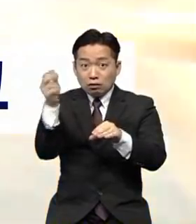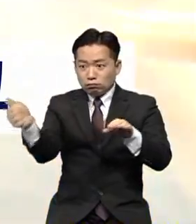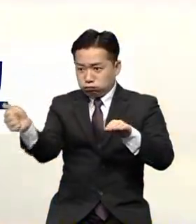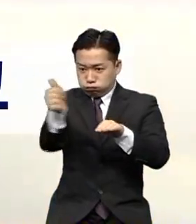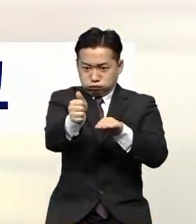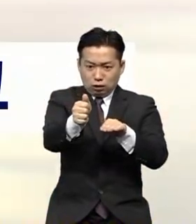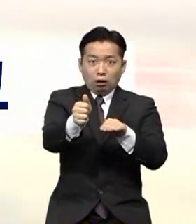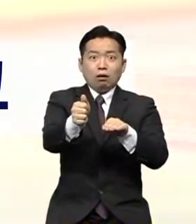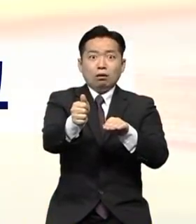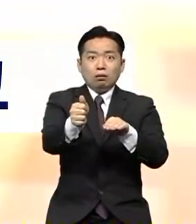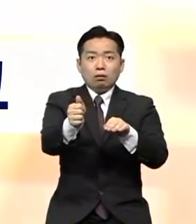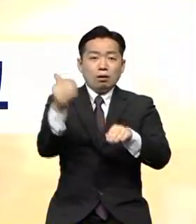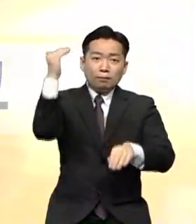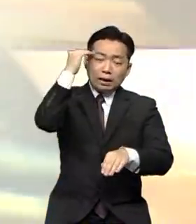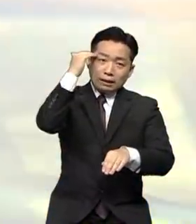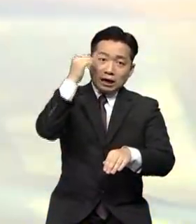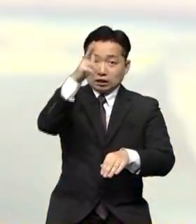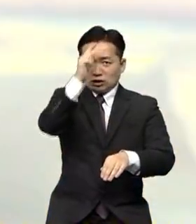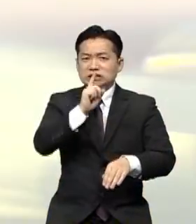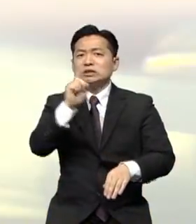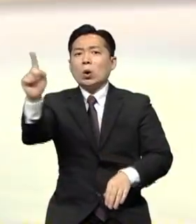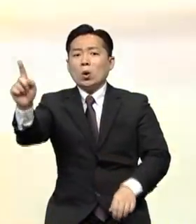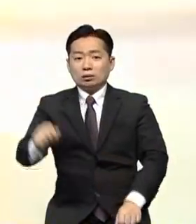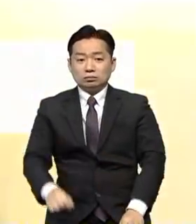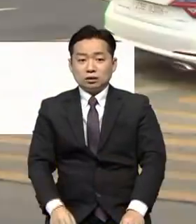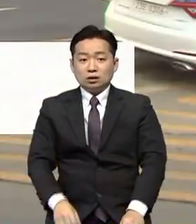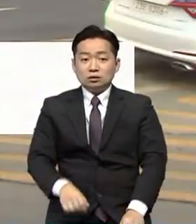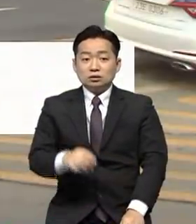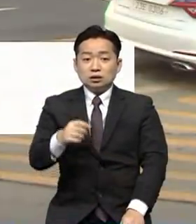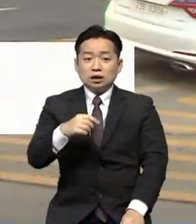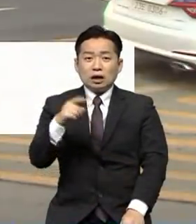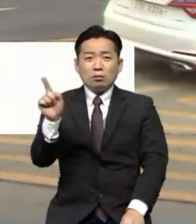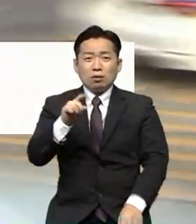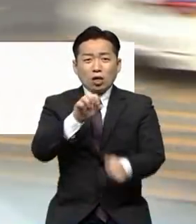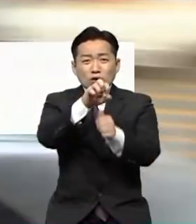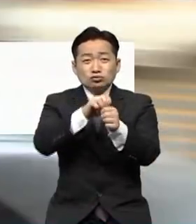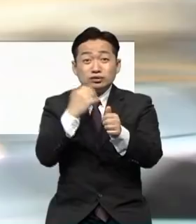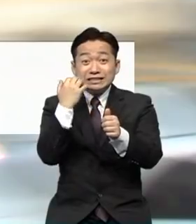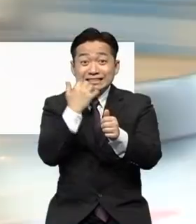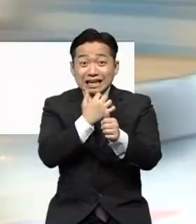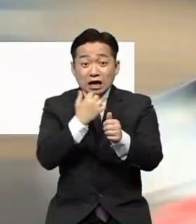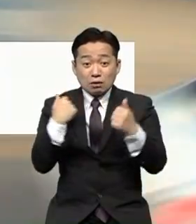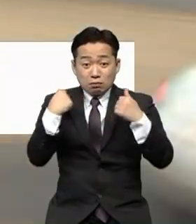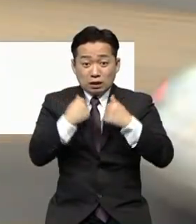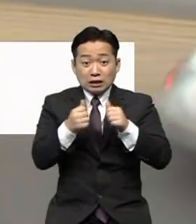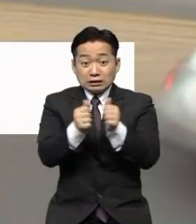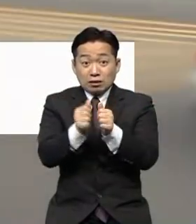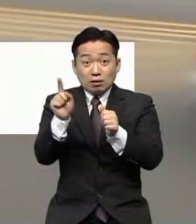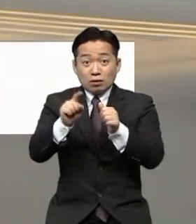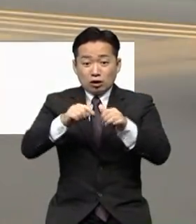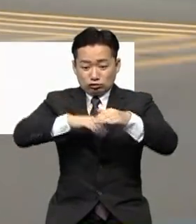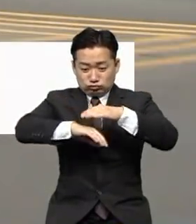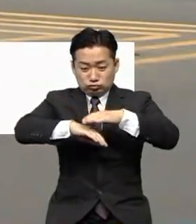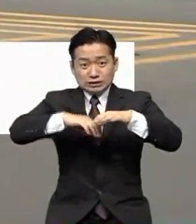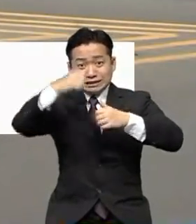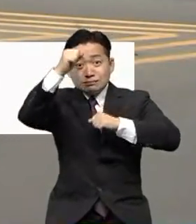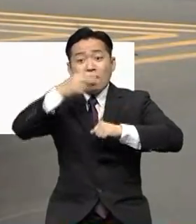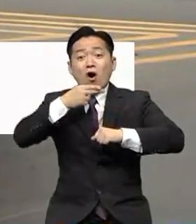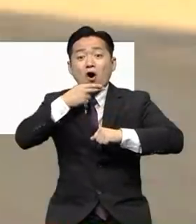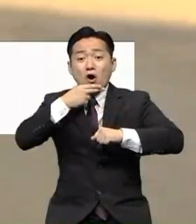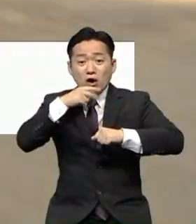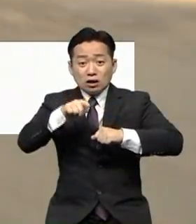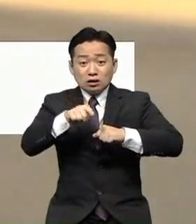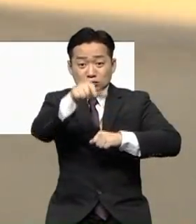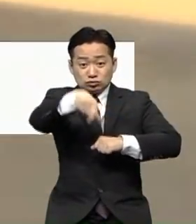부린다는 신고가 경찰에 접수됐습니다. 어떤 주황색 옷 입은 남성분이 맨발로 이제 도로 한복판에 약간